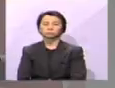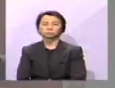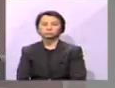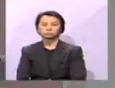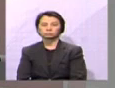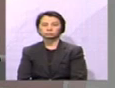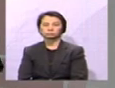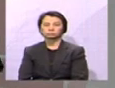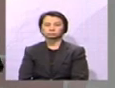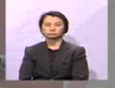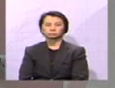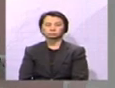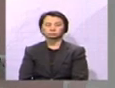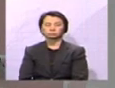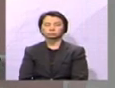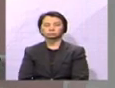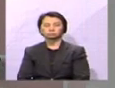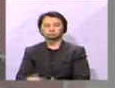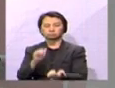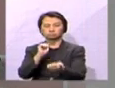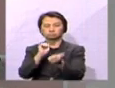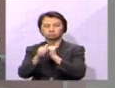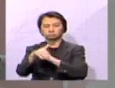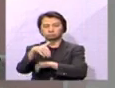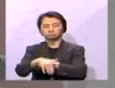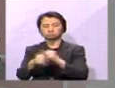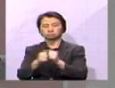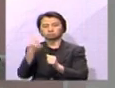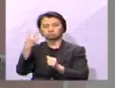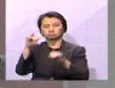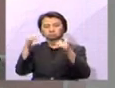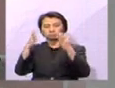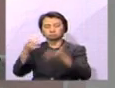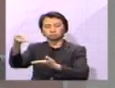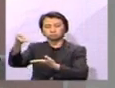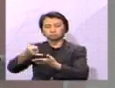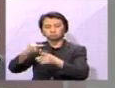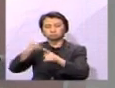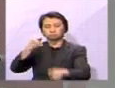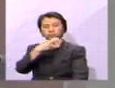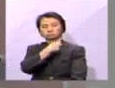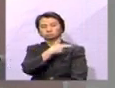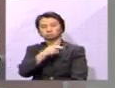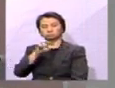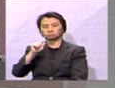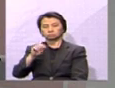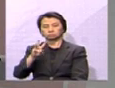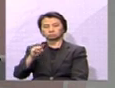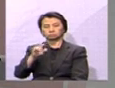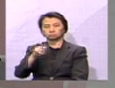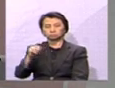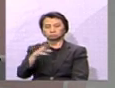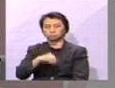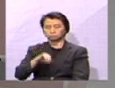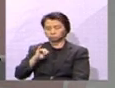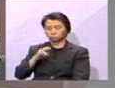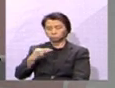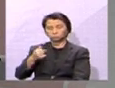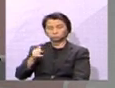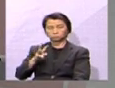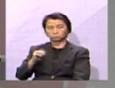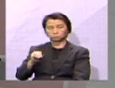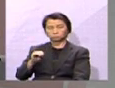pembukaan kami mulakan segmen sukan malam ini dengan isu dua pemain import dari Indonesia Evan Dimas dan Ilham